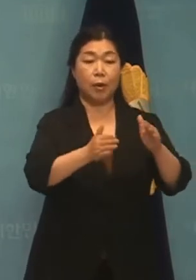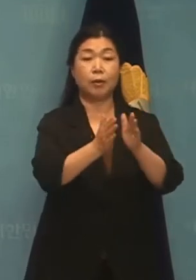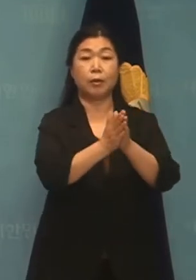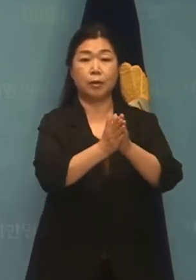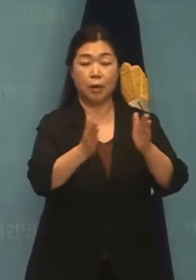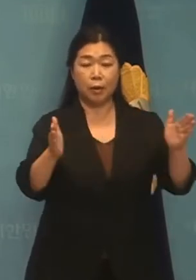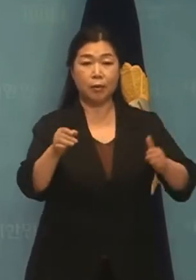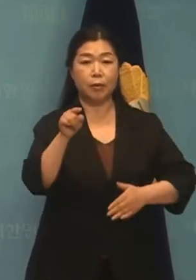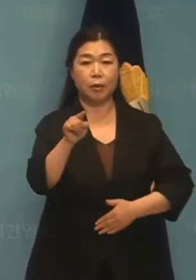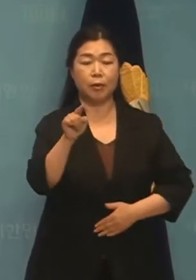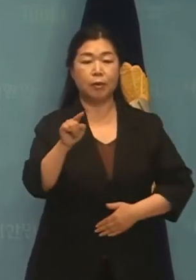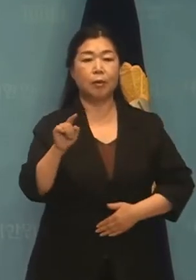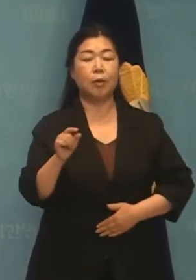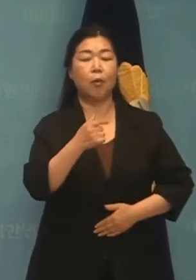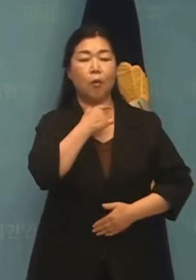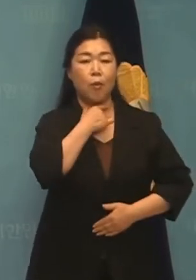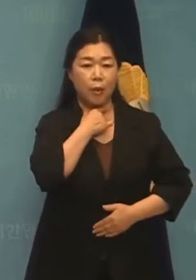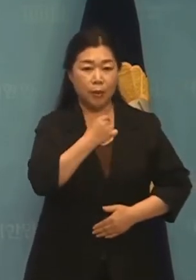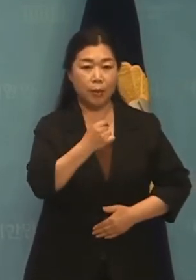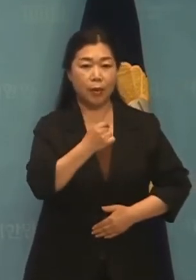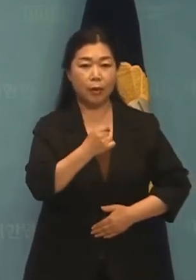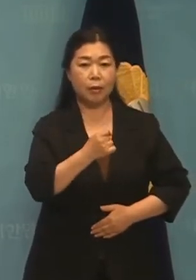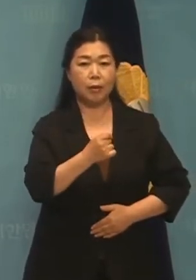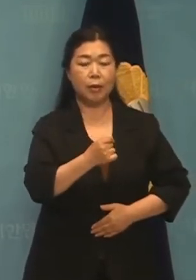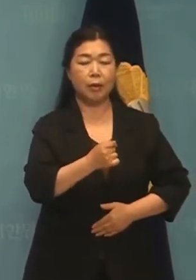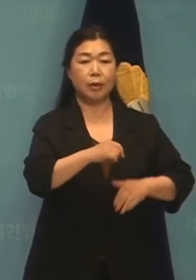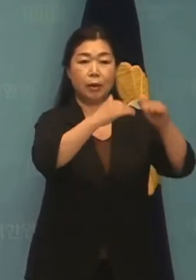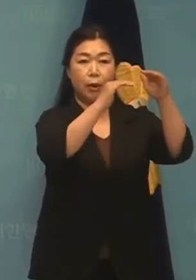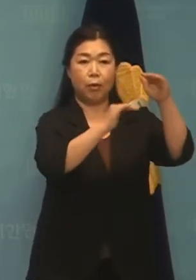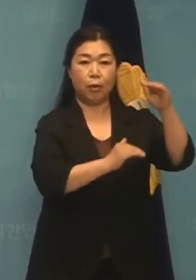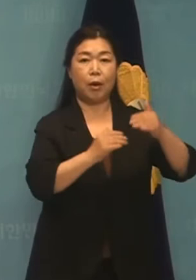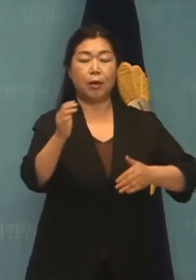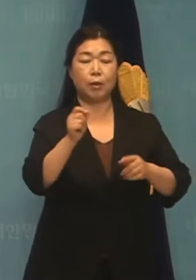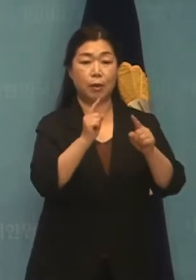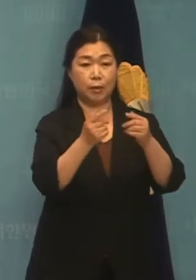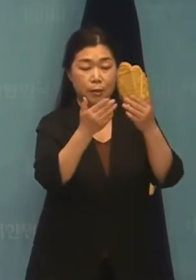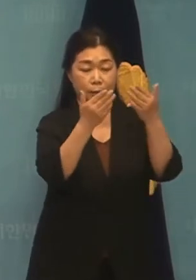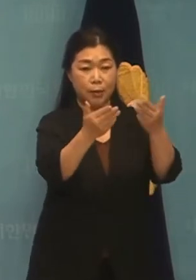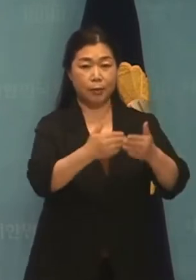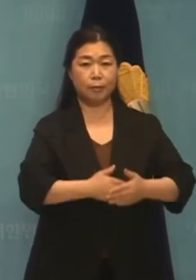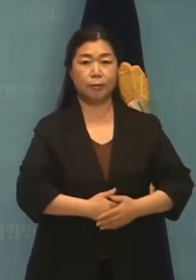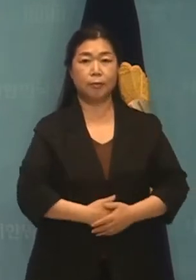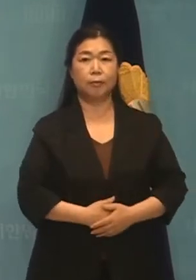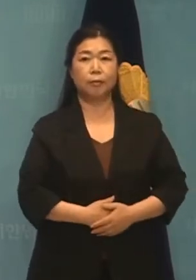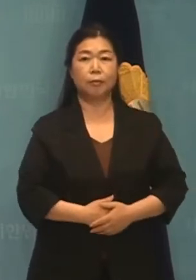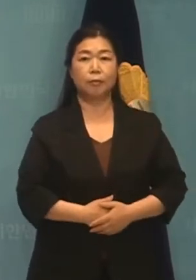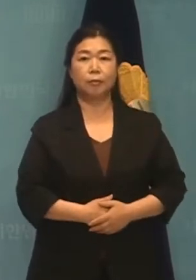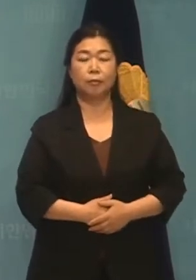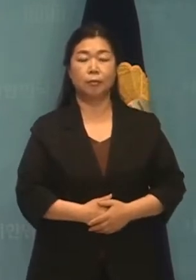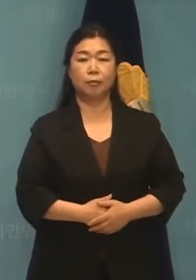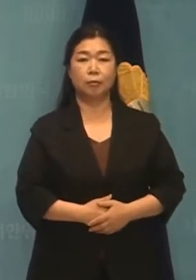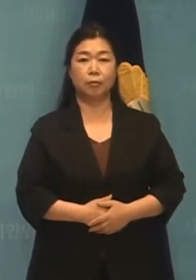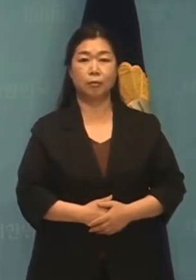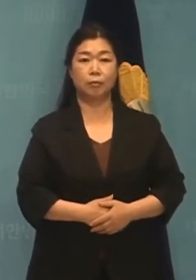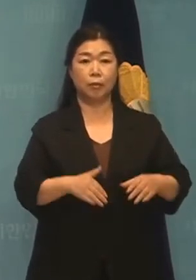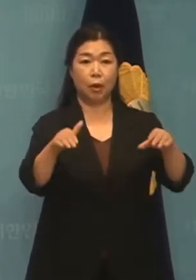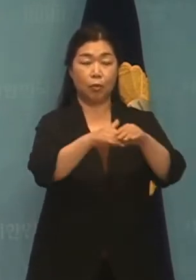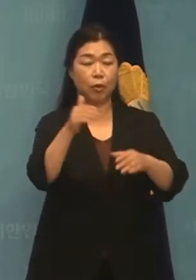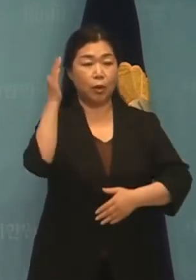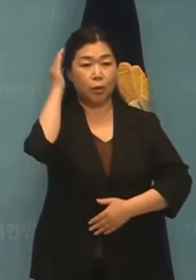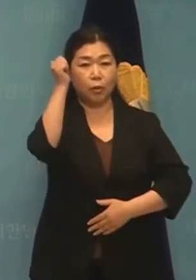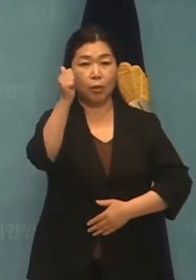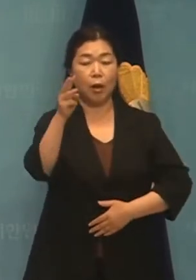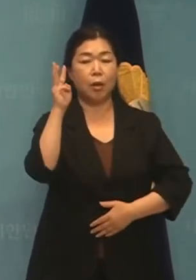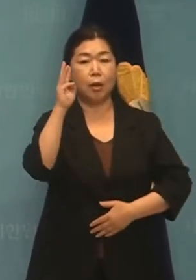개편점은 출발점이 되길 바란다는 요지로 개편을 하겠습니다. 문 대통령이